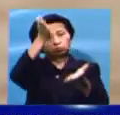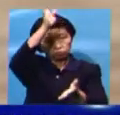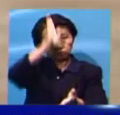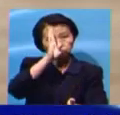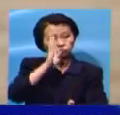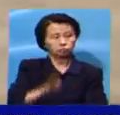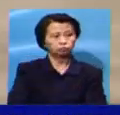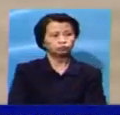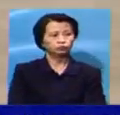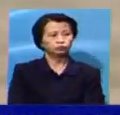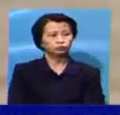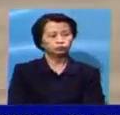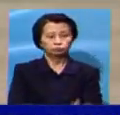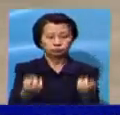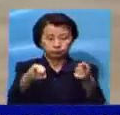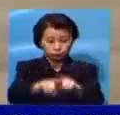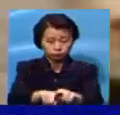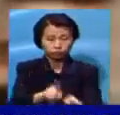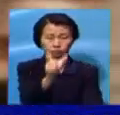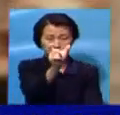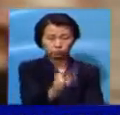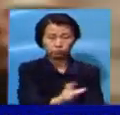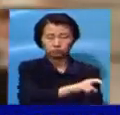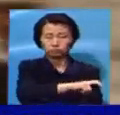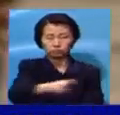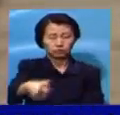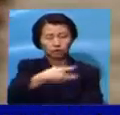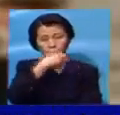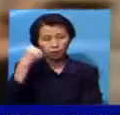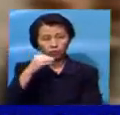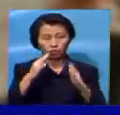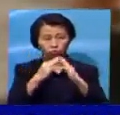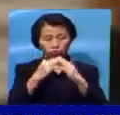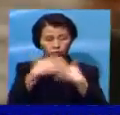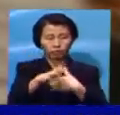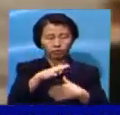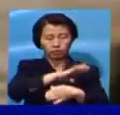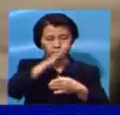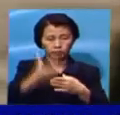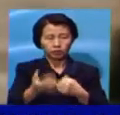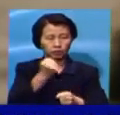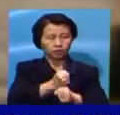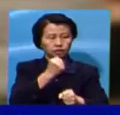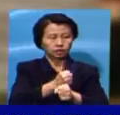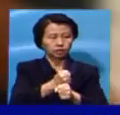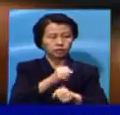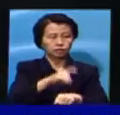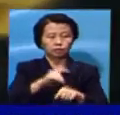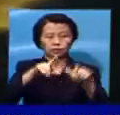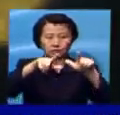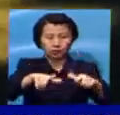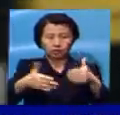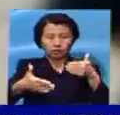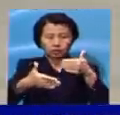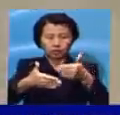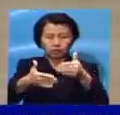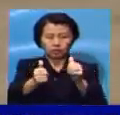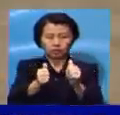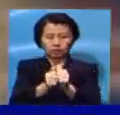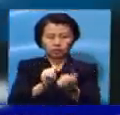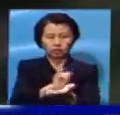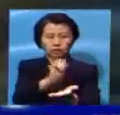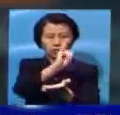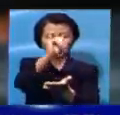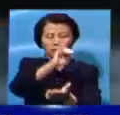takdir ketika kejadian mangsa dalam perjalanan pulang ke rumah selepas selesai bekerja di kebun mereka yang terletak berdekatan dengan Institut